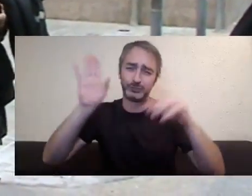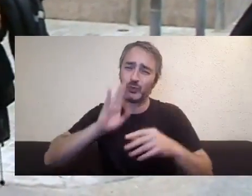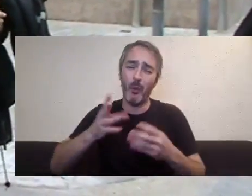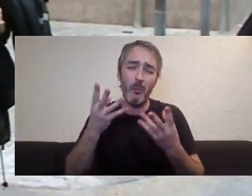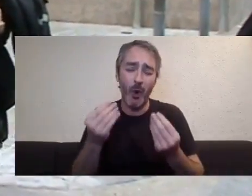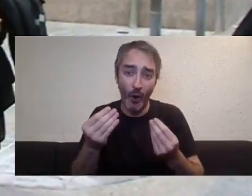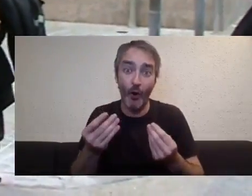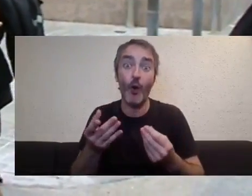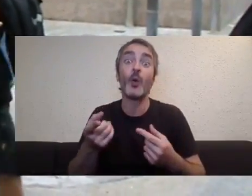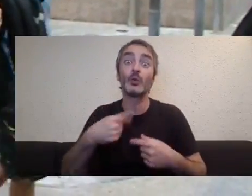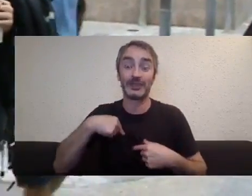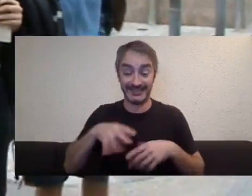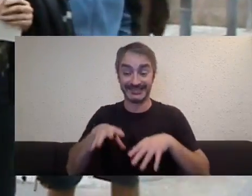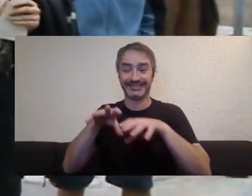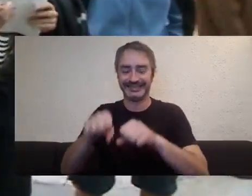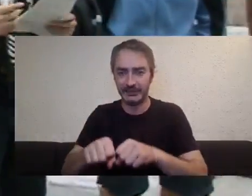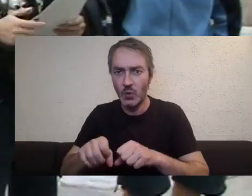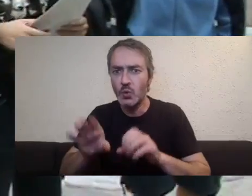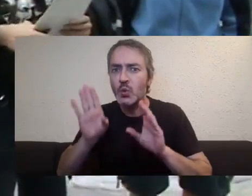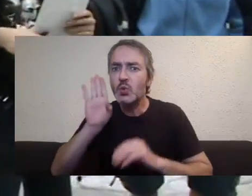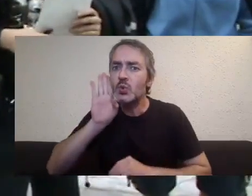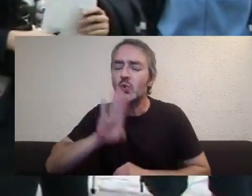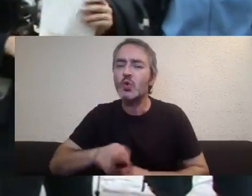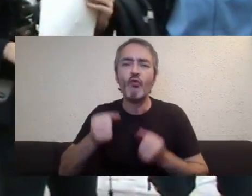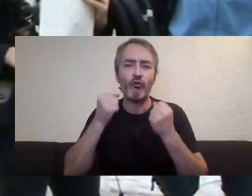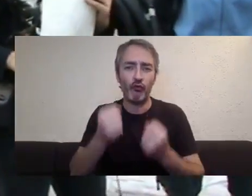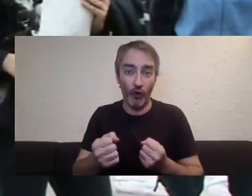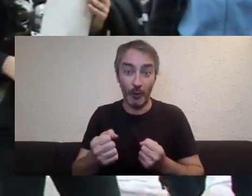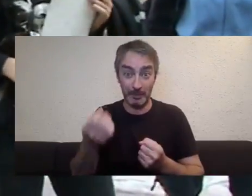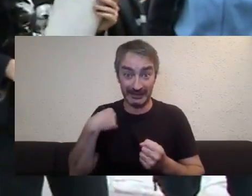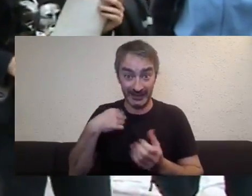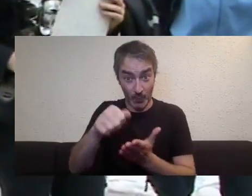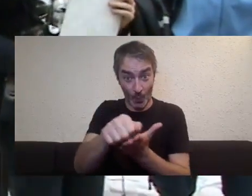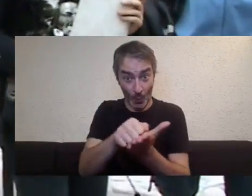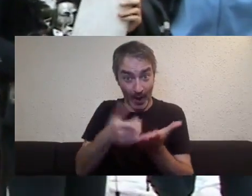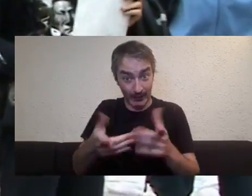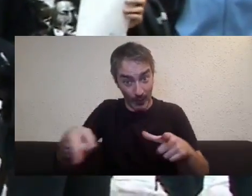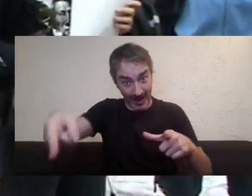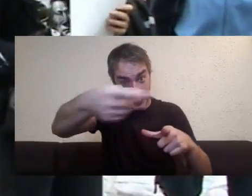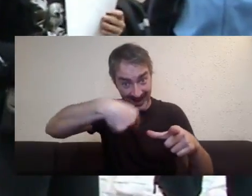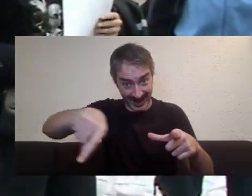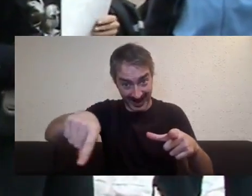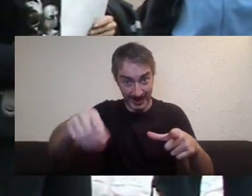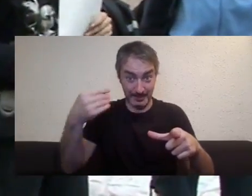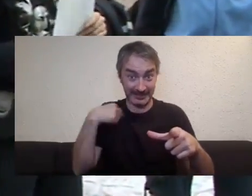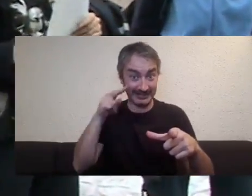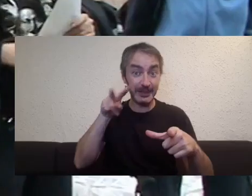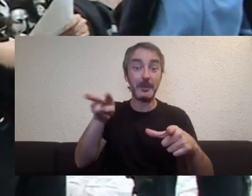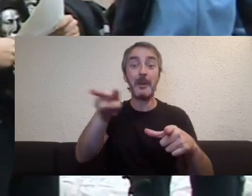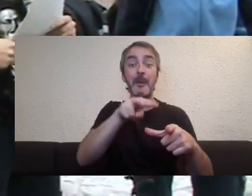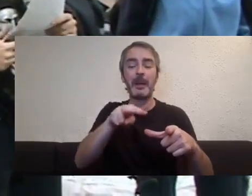era molt contaminant, i com vam entrar nosaltres vam trobar les restes de la contaminació que hi havia, perquè estava tot ple de ronya. De fet, era tot el solar